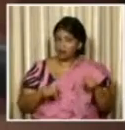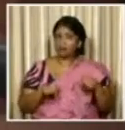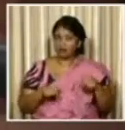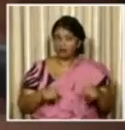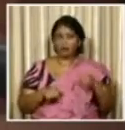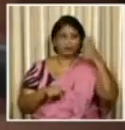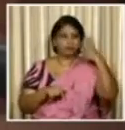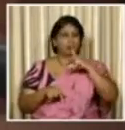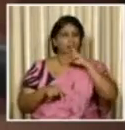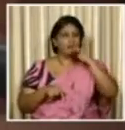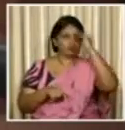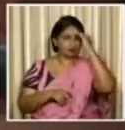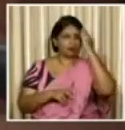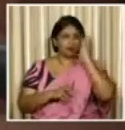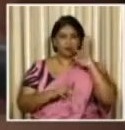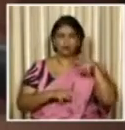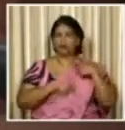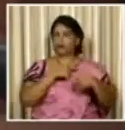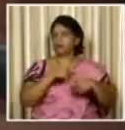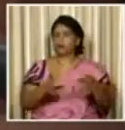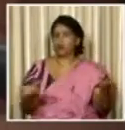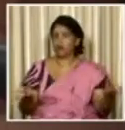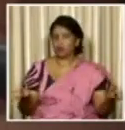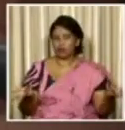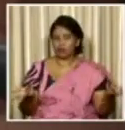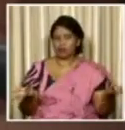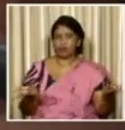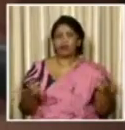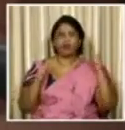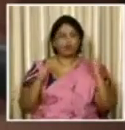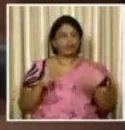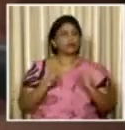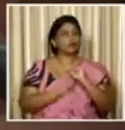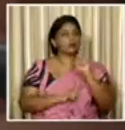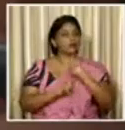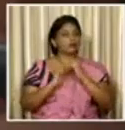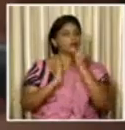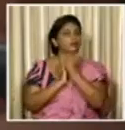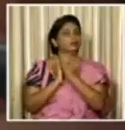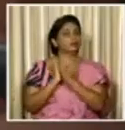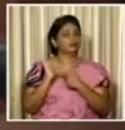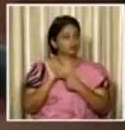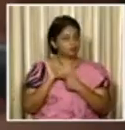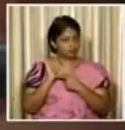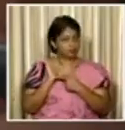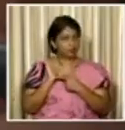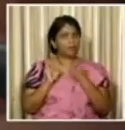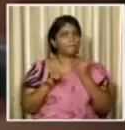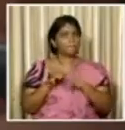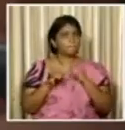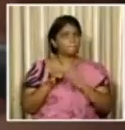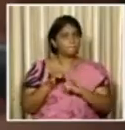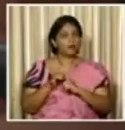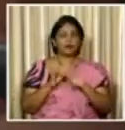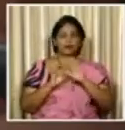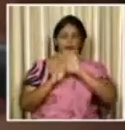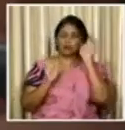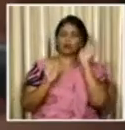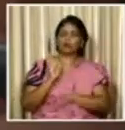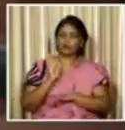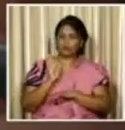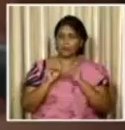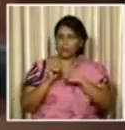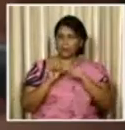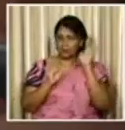නියෝජ්‍ය කතා නායකවරයාට මේ සම්ප්‍රදාය අනුගමනය කරන්න සිද්ධ වුණේ. අද පාර්ලිමේන්තු න්‍යාය පත්‍රී ප්‍රශ්න තිබුණා ප්‍රශ්න අයින් කරා. ප්‍රශ්න අයින්